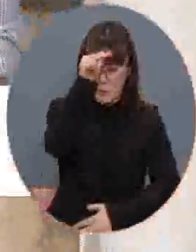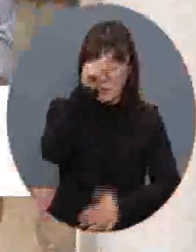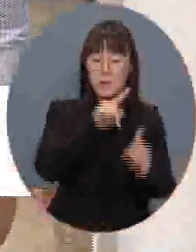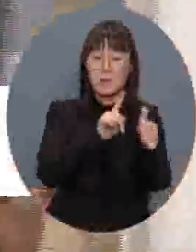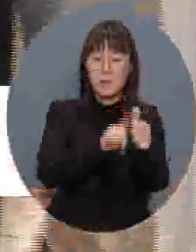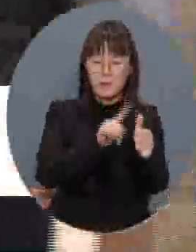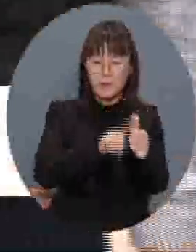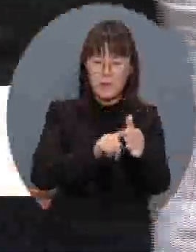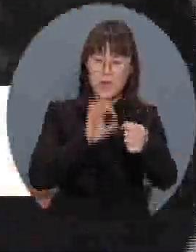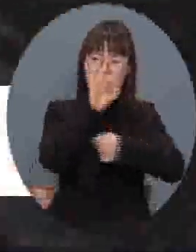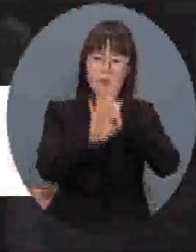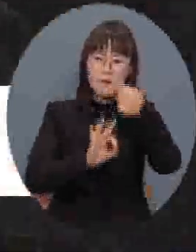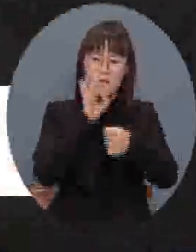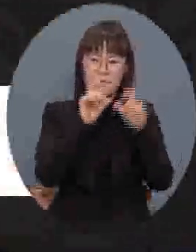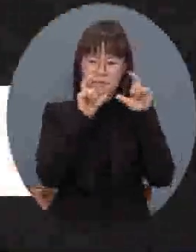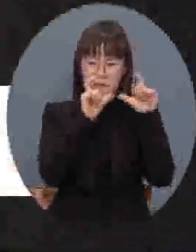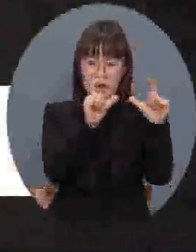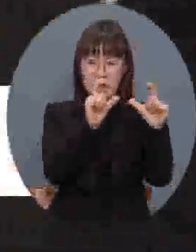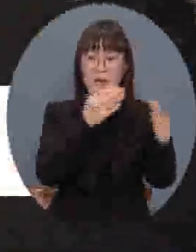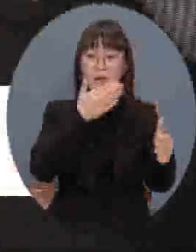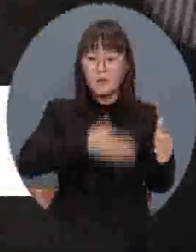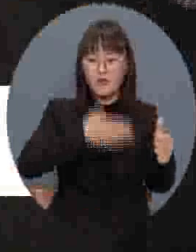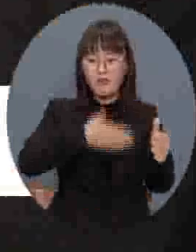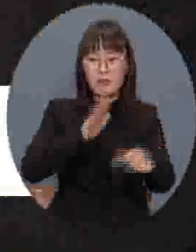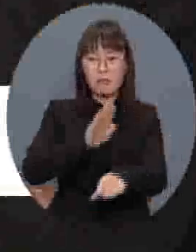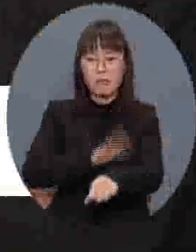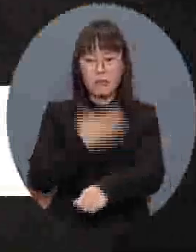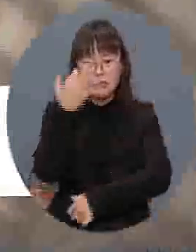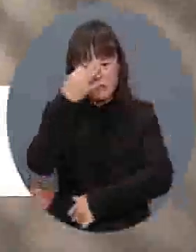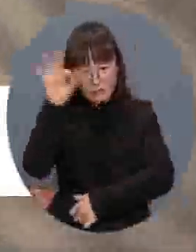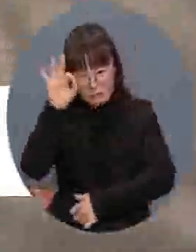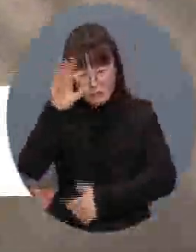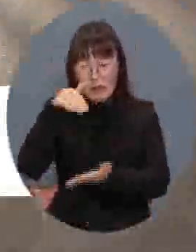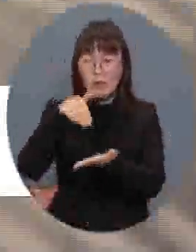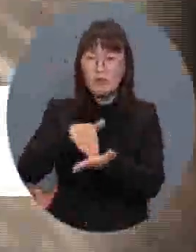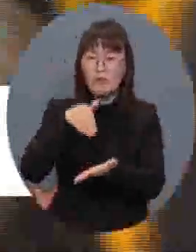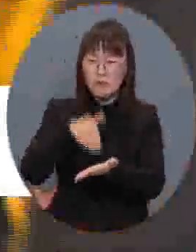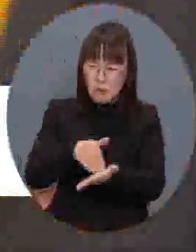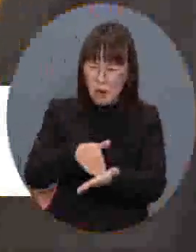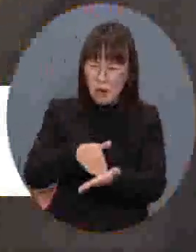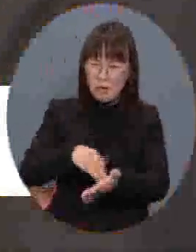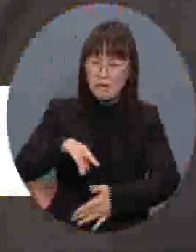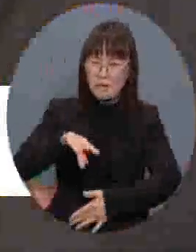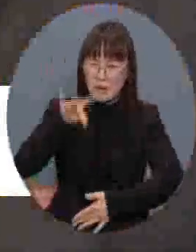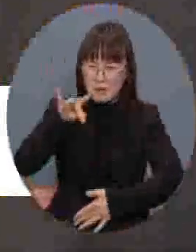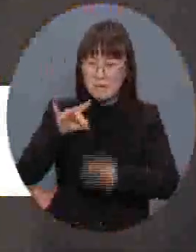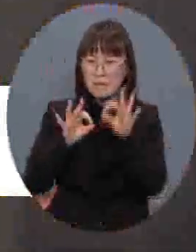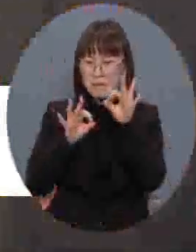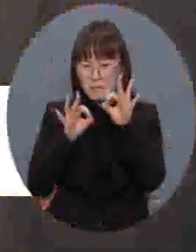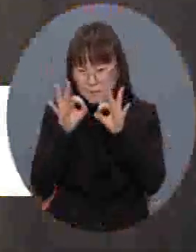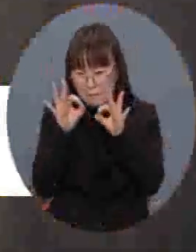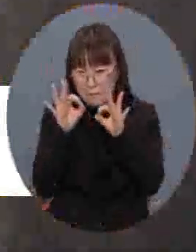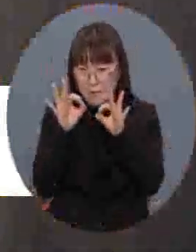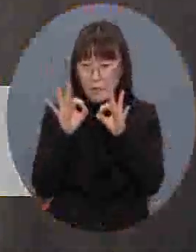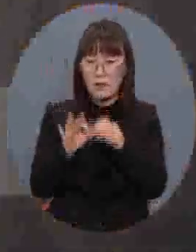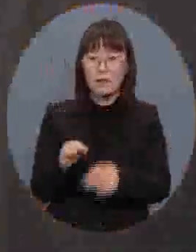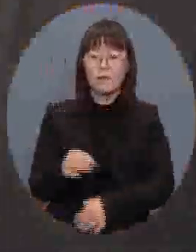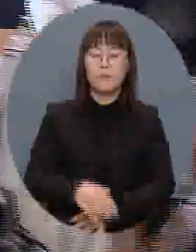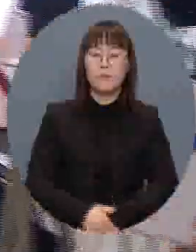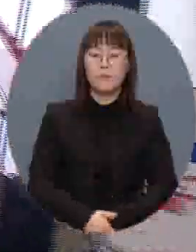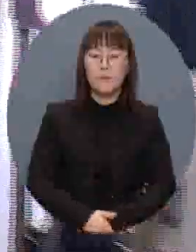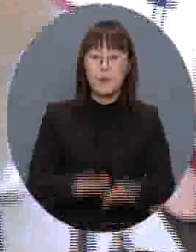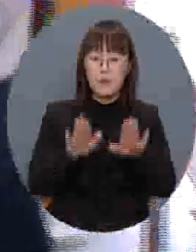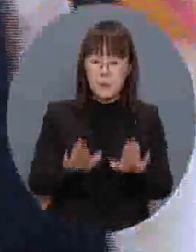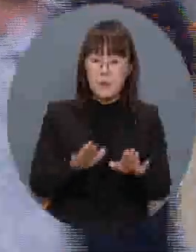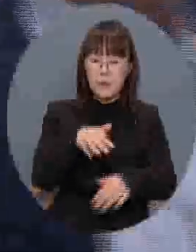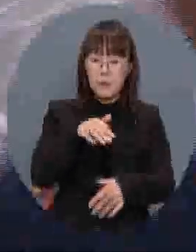대해 징역 10년을 구형했지만 잘못을 인정하고 반성하는 점, 초범인 점 등이 참작됐습니다. 역시